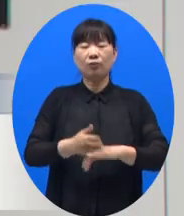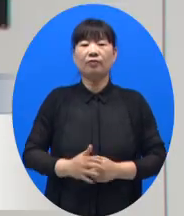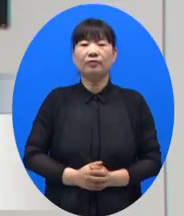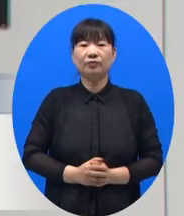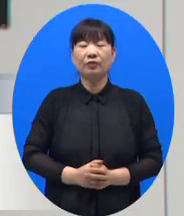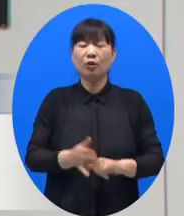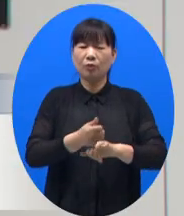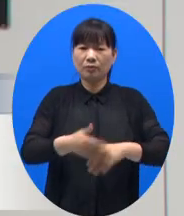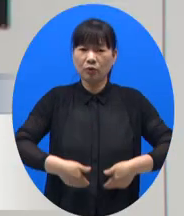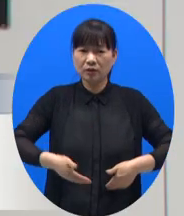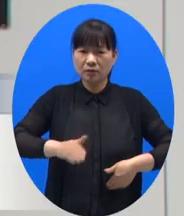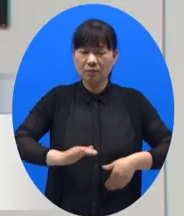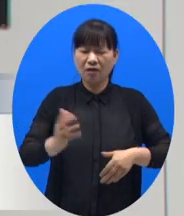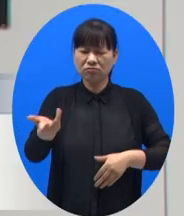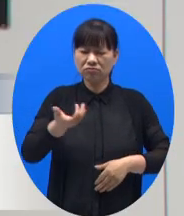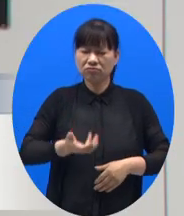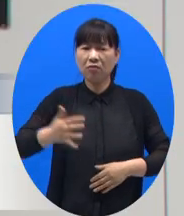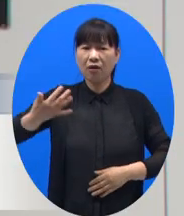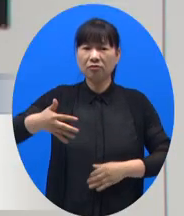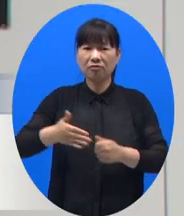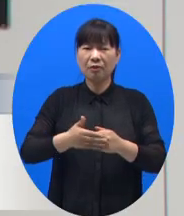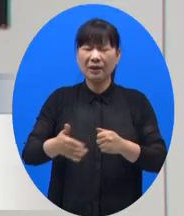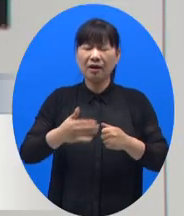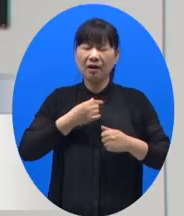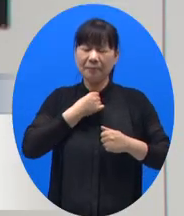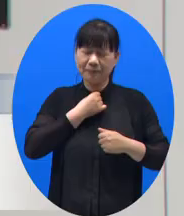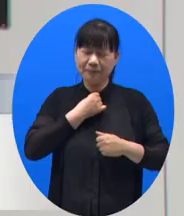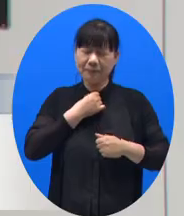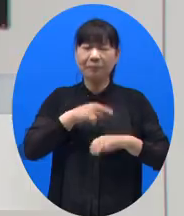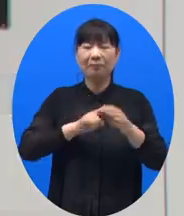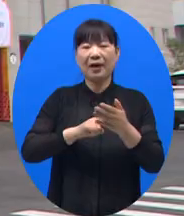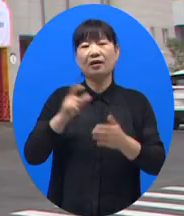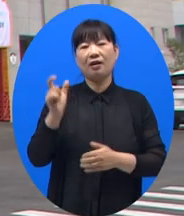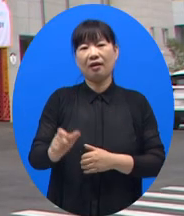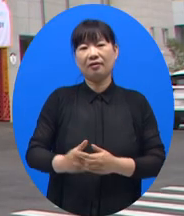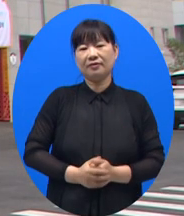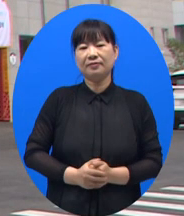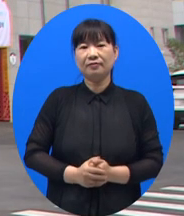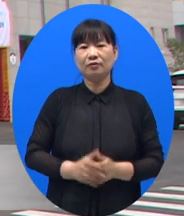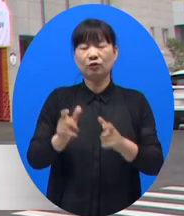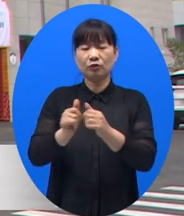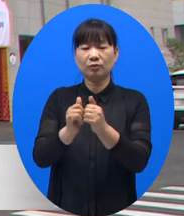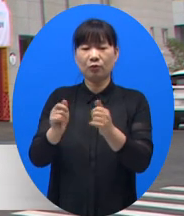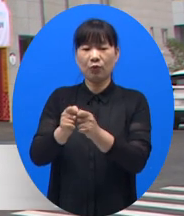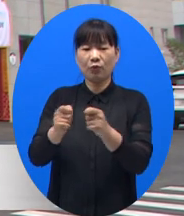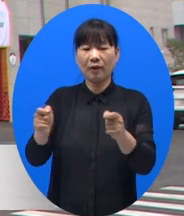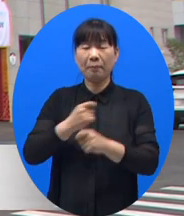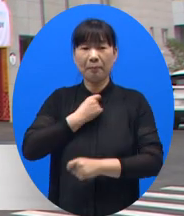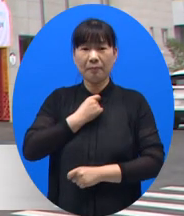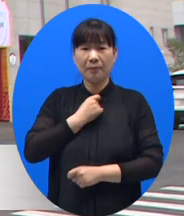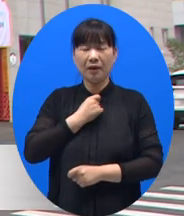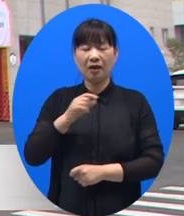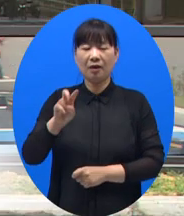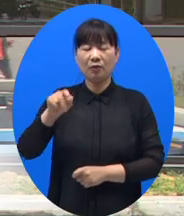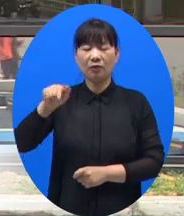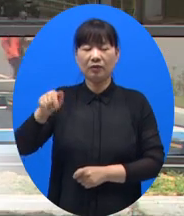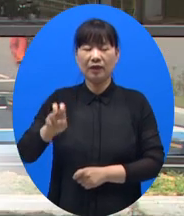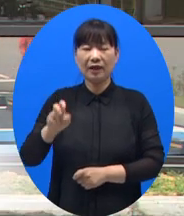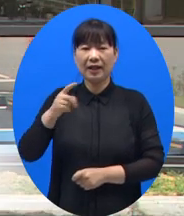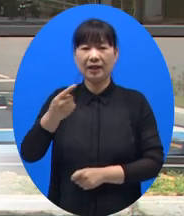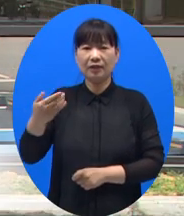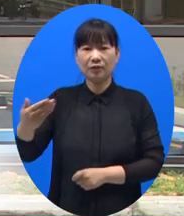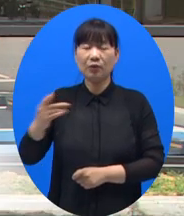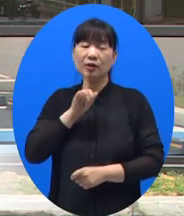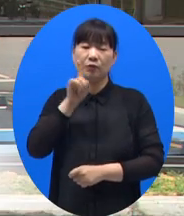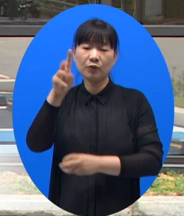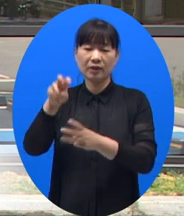필요한 시설임에도 불구하고 아직 안 들어왔다는 것에 대한 그 간절함이 되게 컸습니다. 주민들의 오랜 바람이었던 목감 119